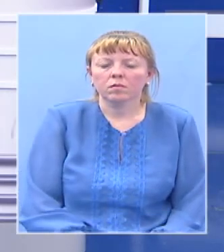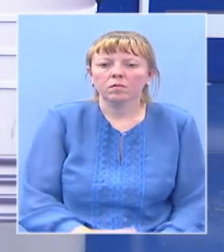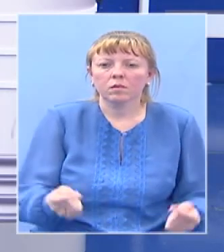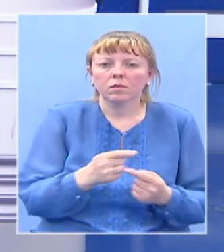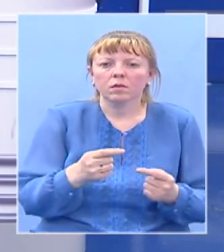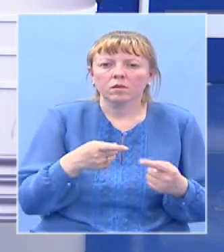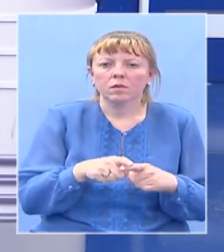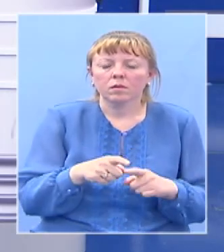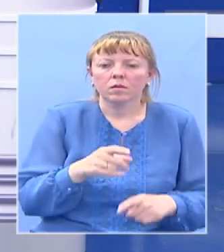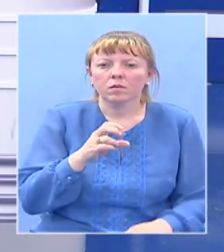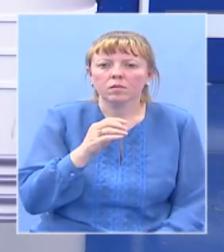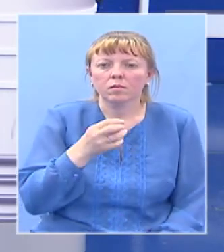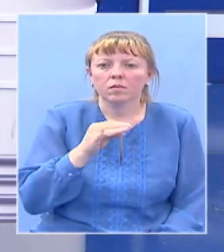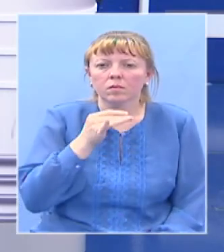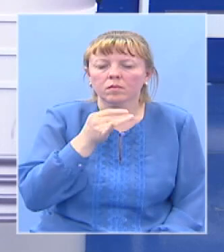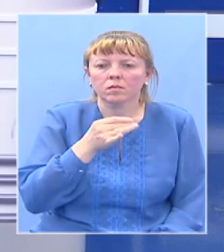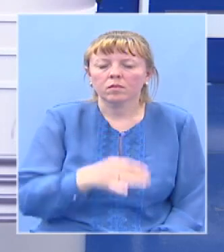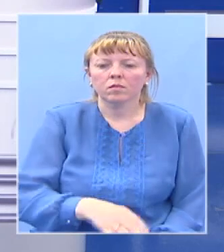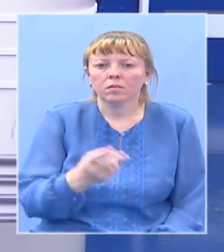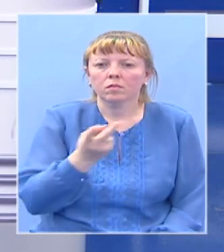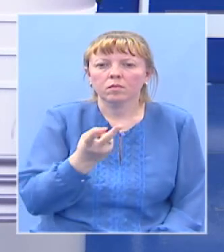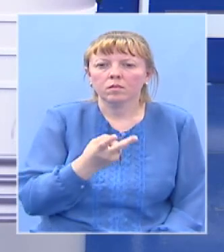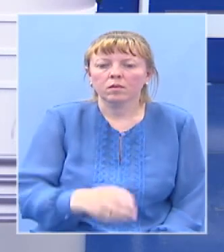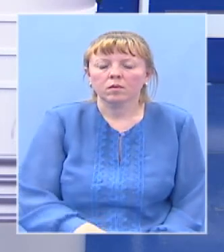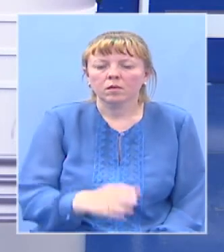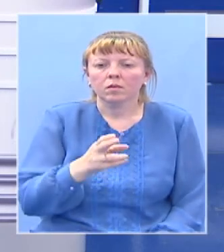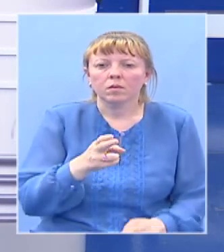техническому состоянию именно расстояни между